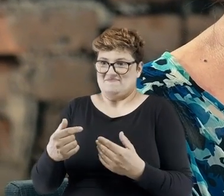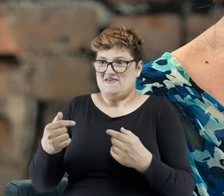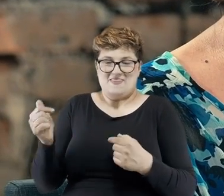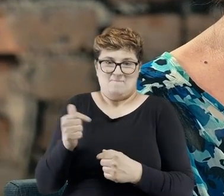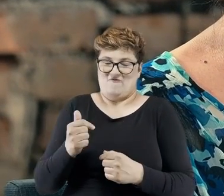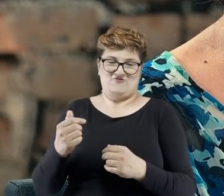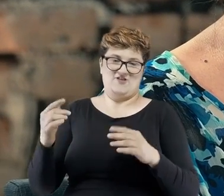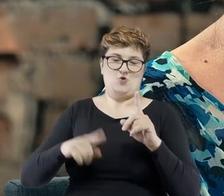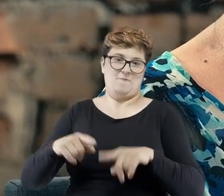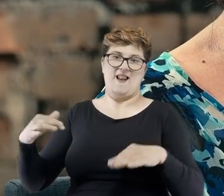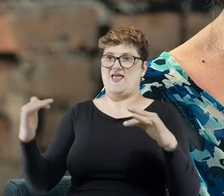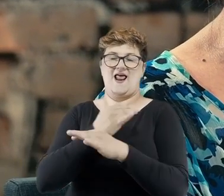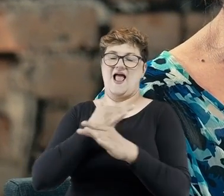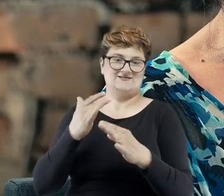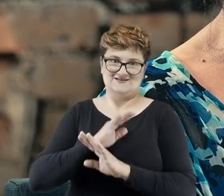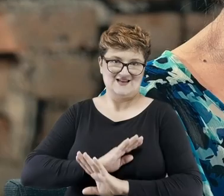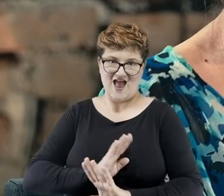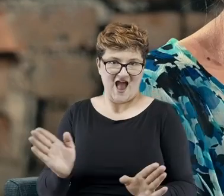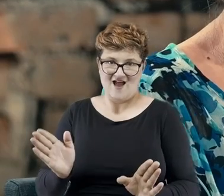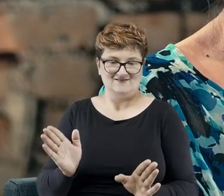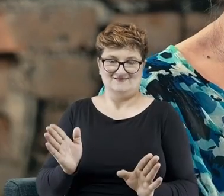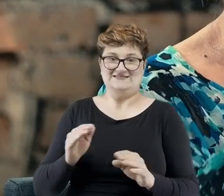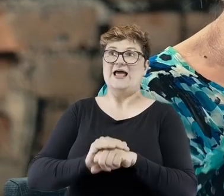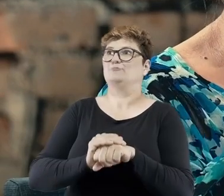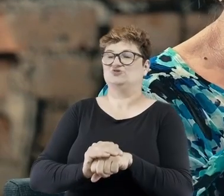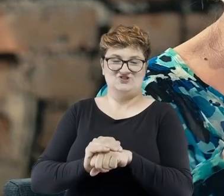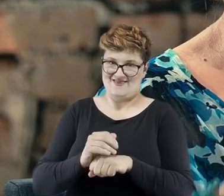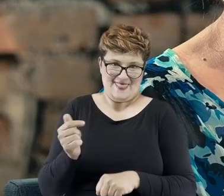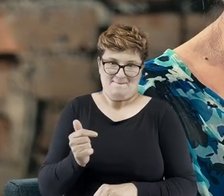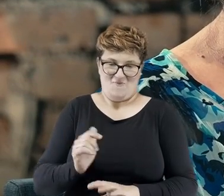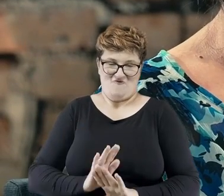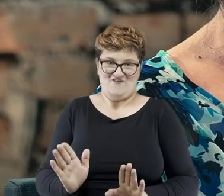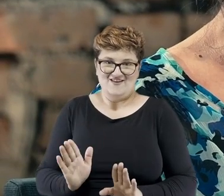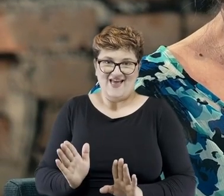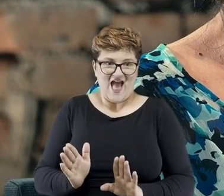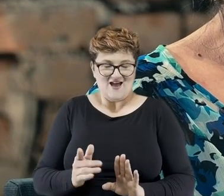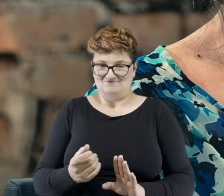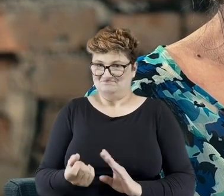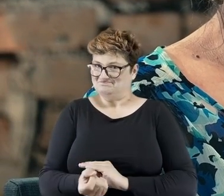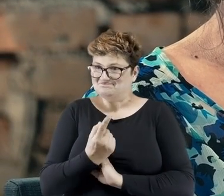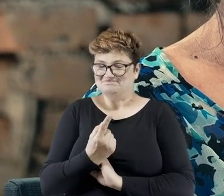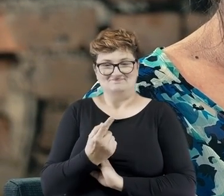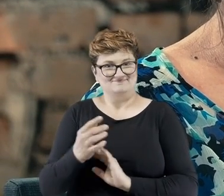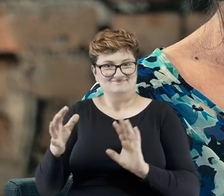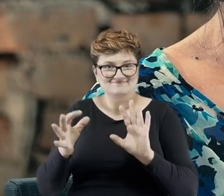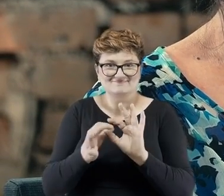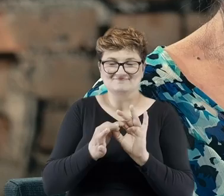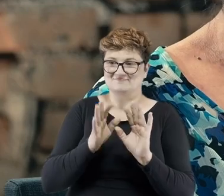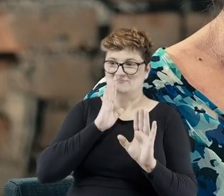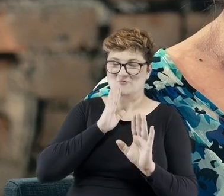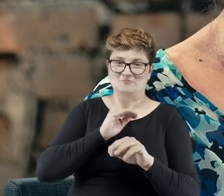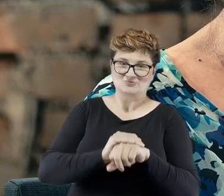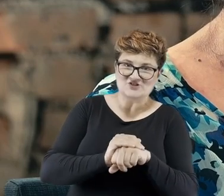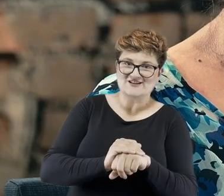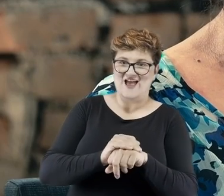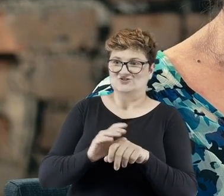powinna w normalnych relacjach spotkać, już na pewno nie zaprzyjaźnić, no bo połączyła jej jakiś taki rodzaj właśnie